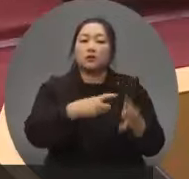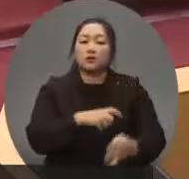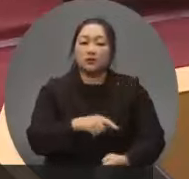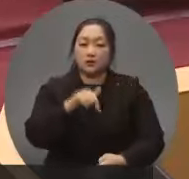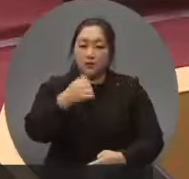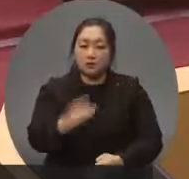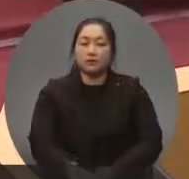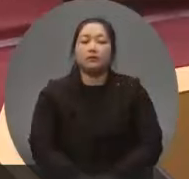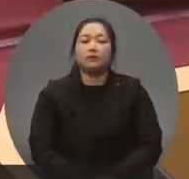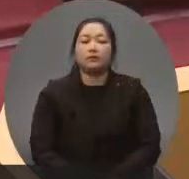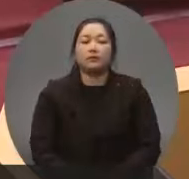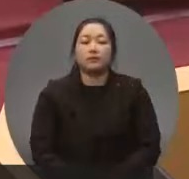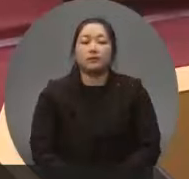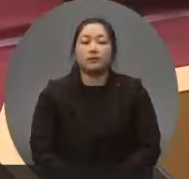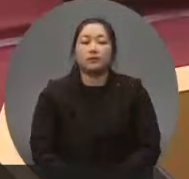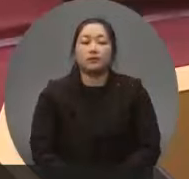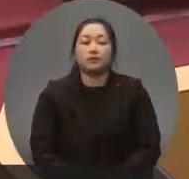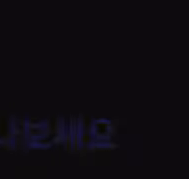정지영입니다